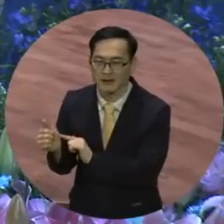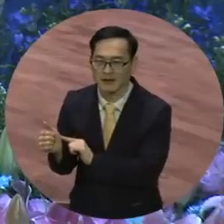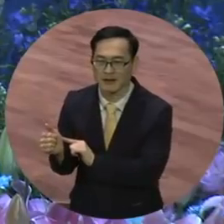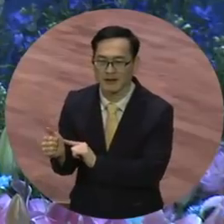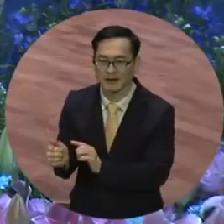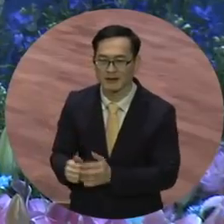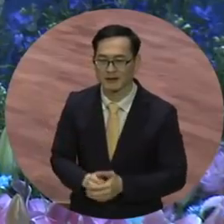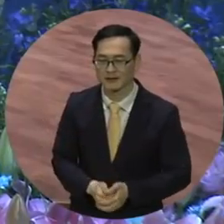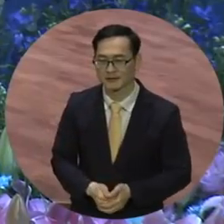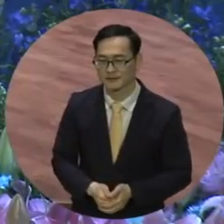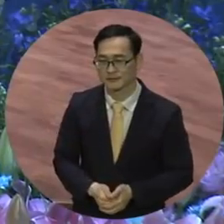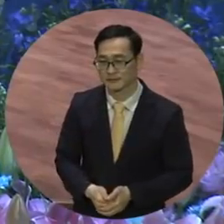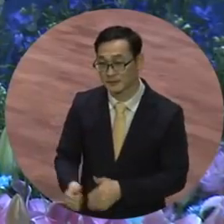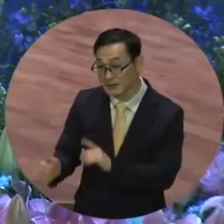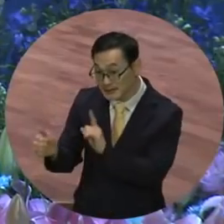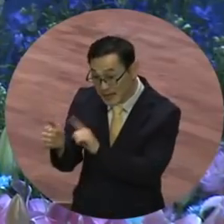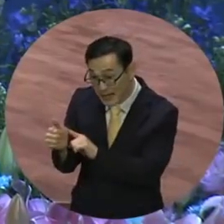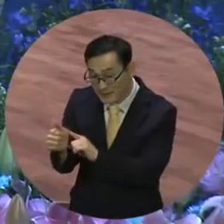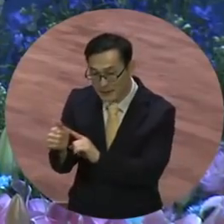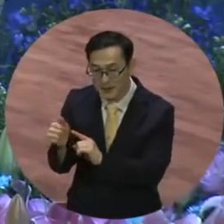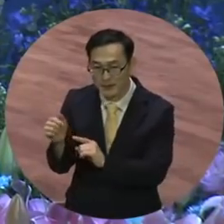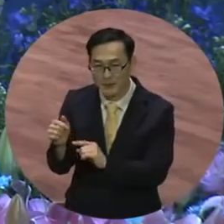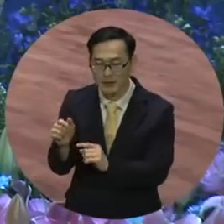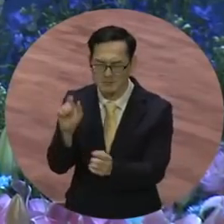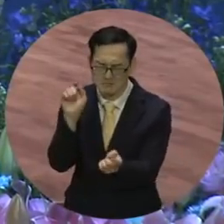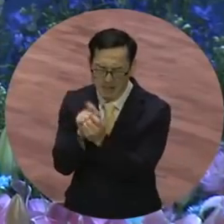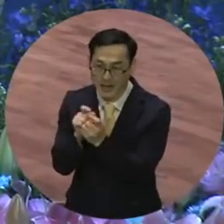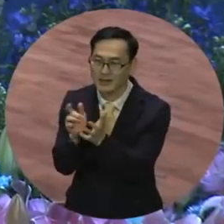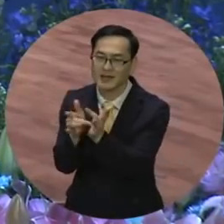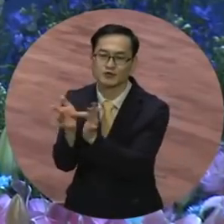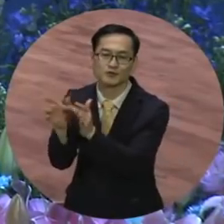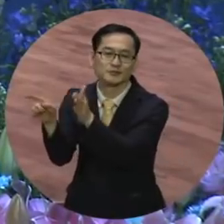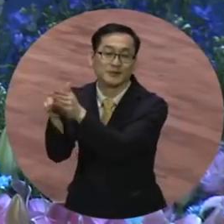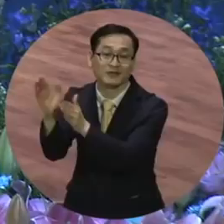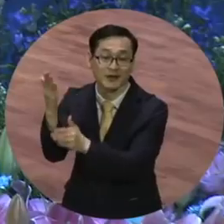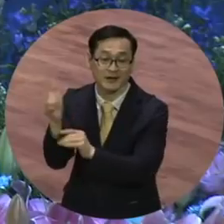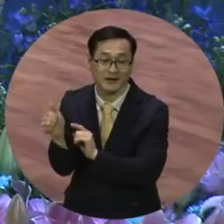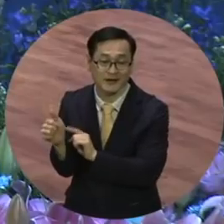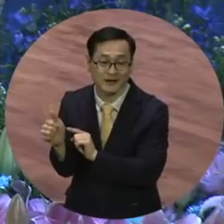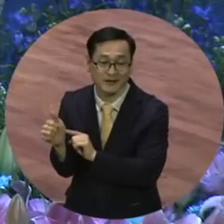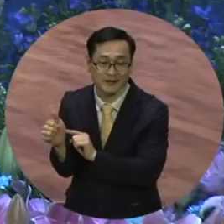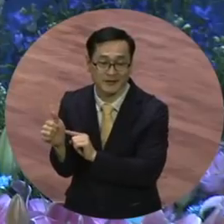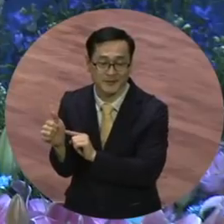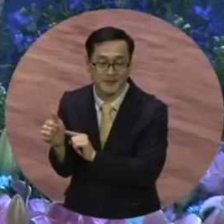이 사람이 어느 날 예수님을